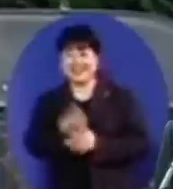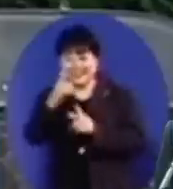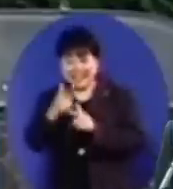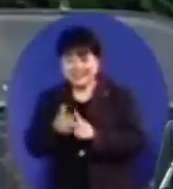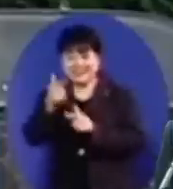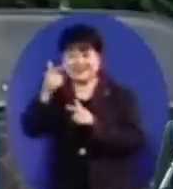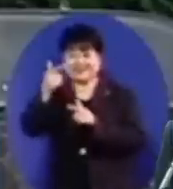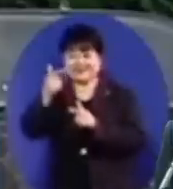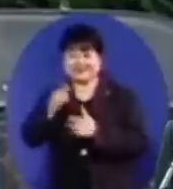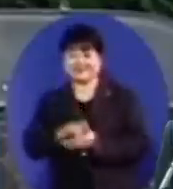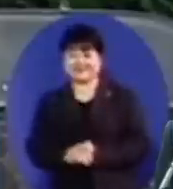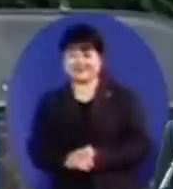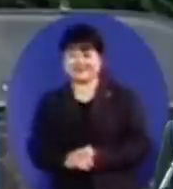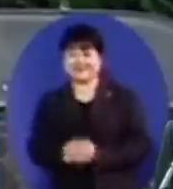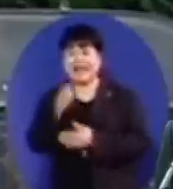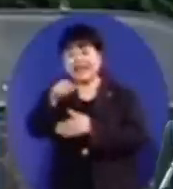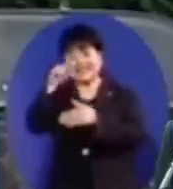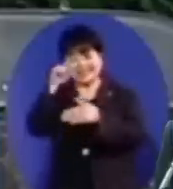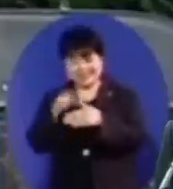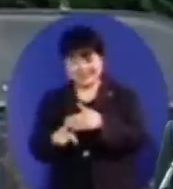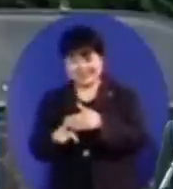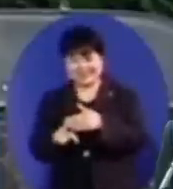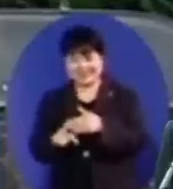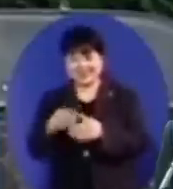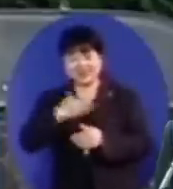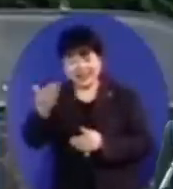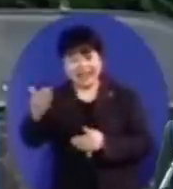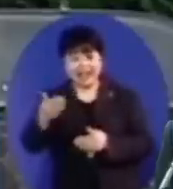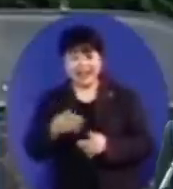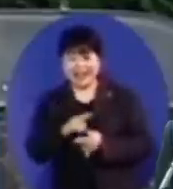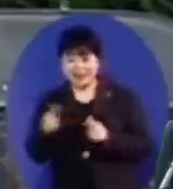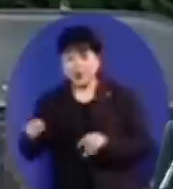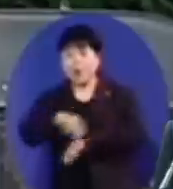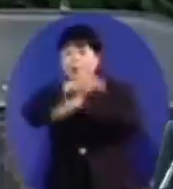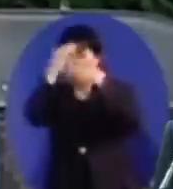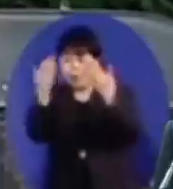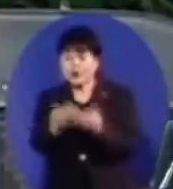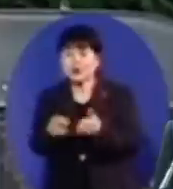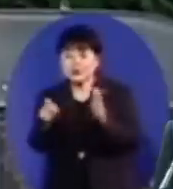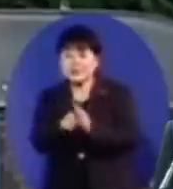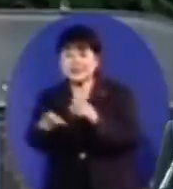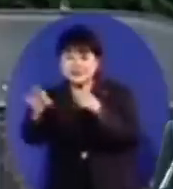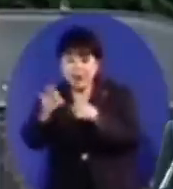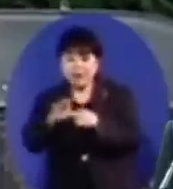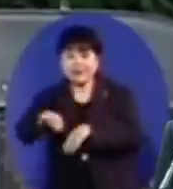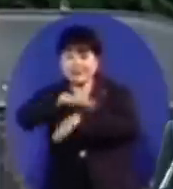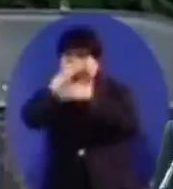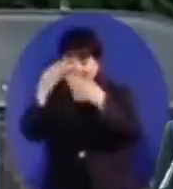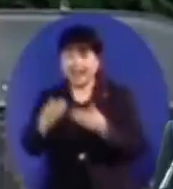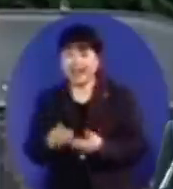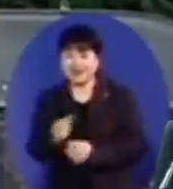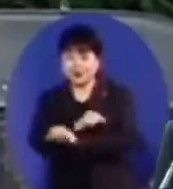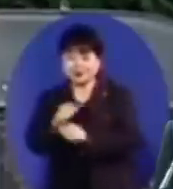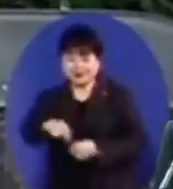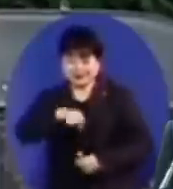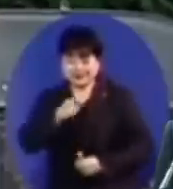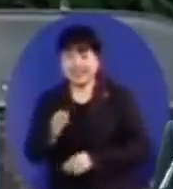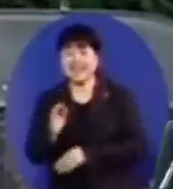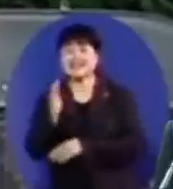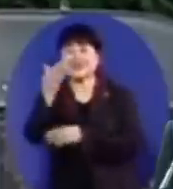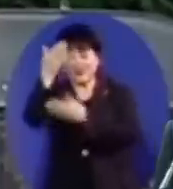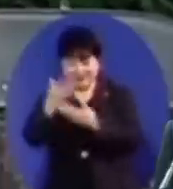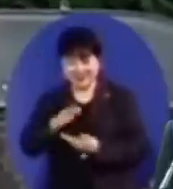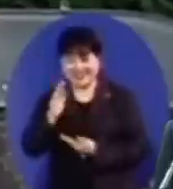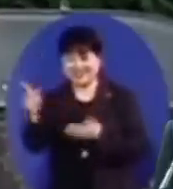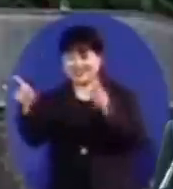예수님 안에서 너 나 할 것 없이 믿는 자는 다 용서와 의와 영광을